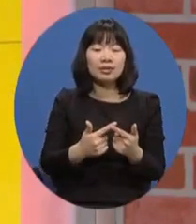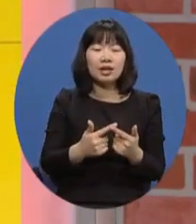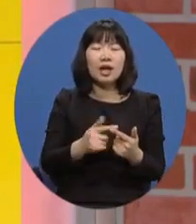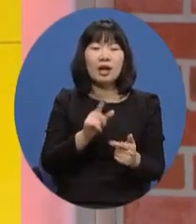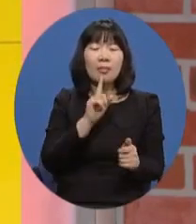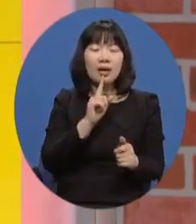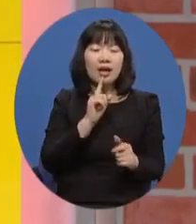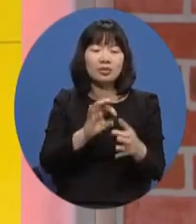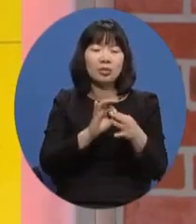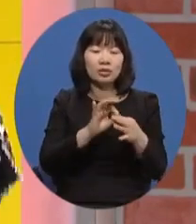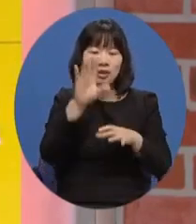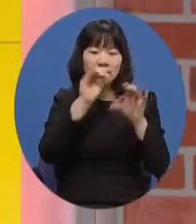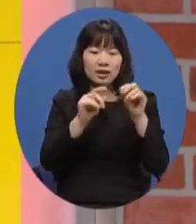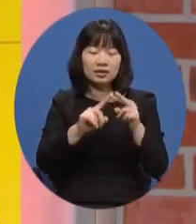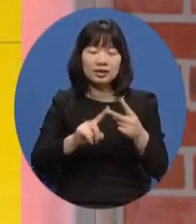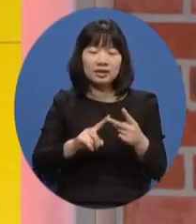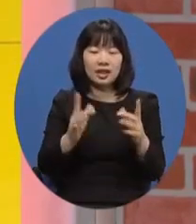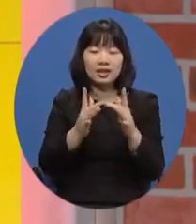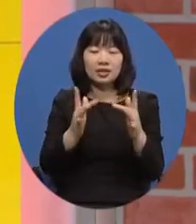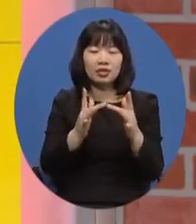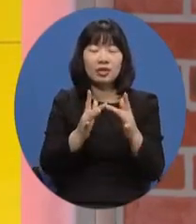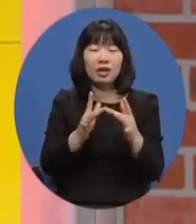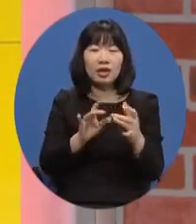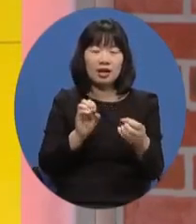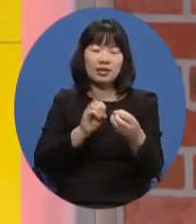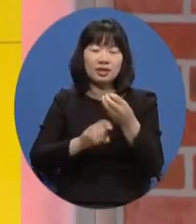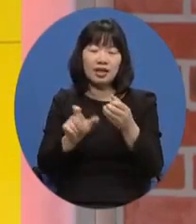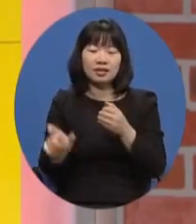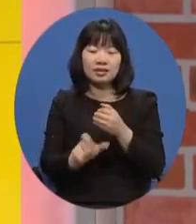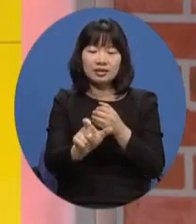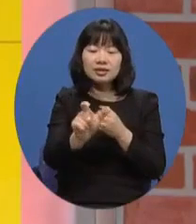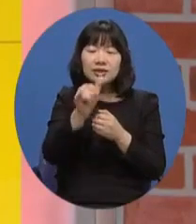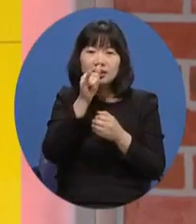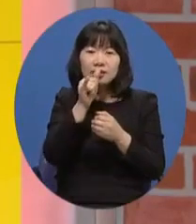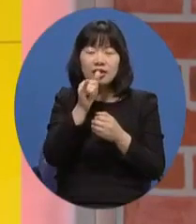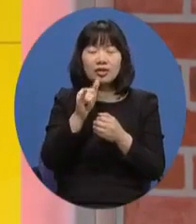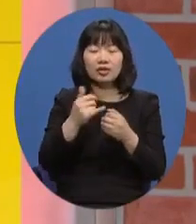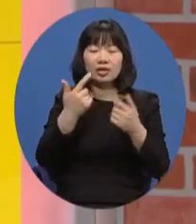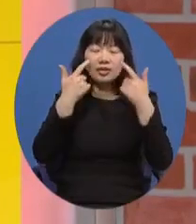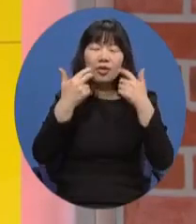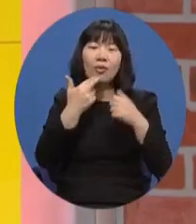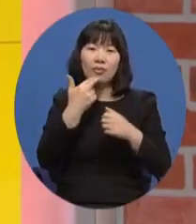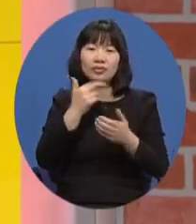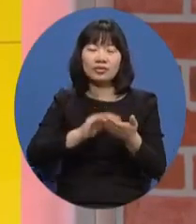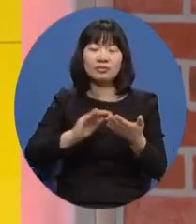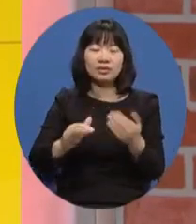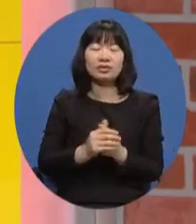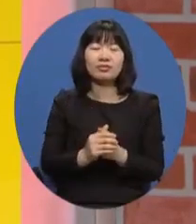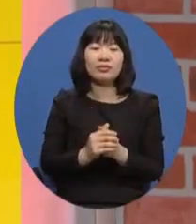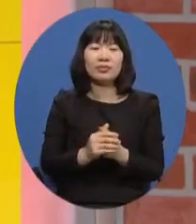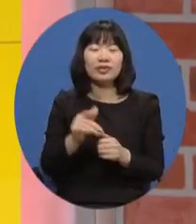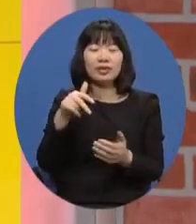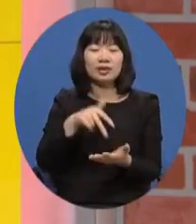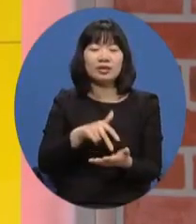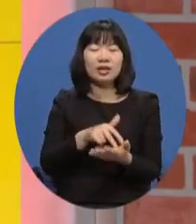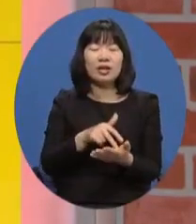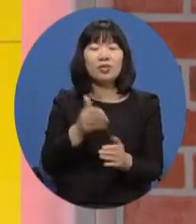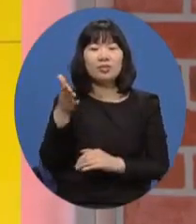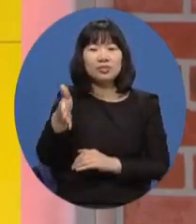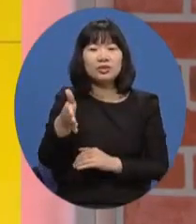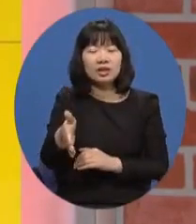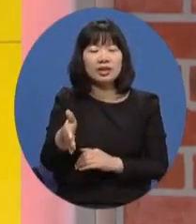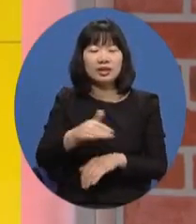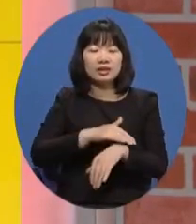통해 듣거나 그다음에 인터넷 댓글을 통해 얻는 정보는 정확하지 않습니다. 어떻다더라가 아니라 정말 그 부분에 그